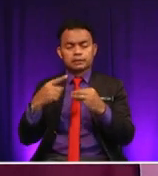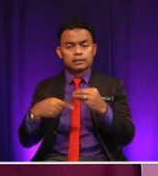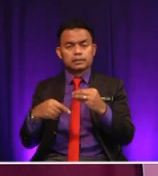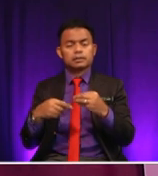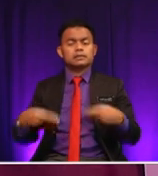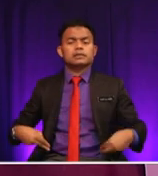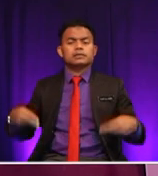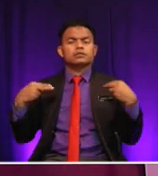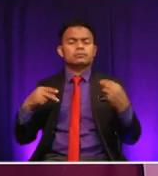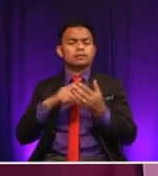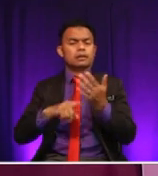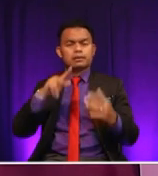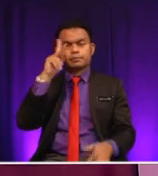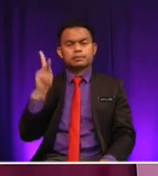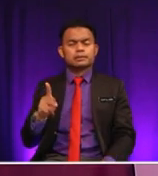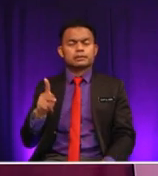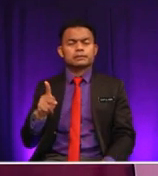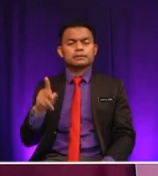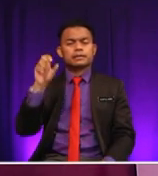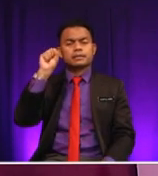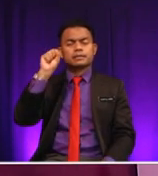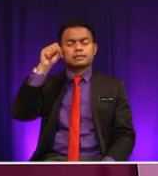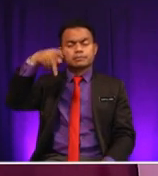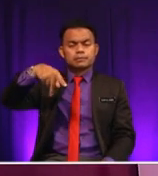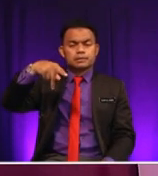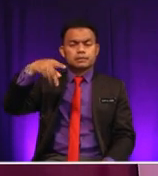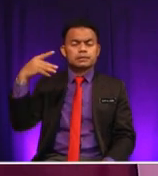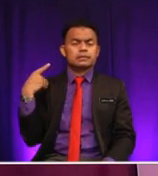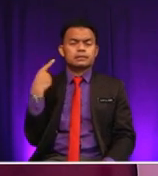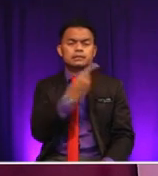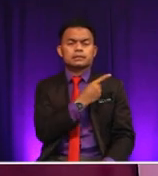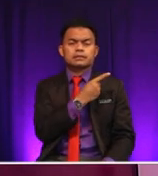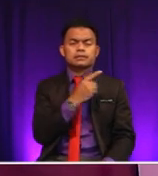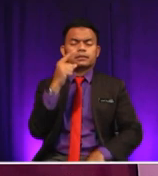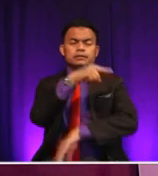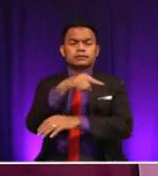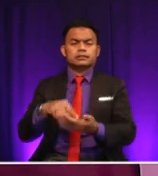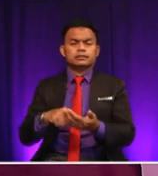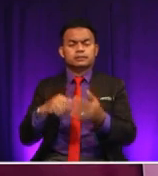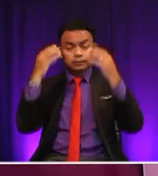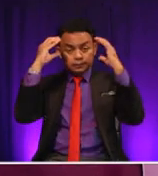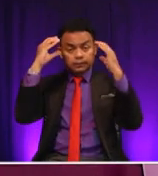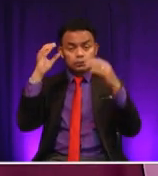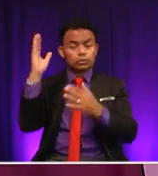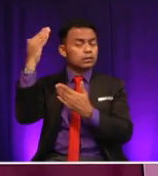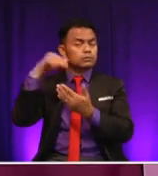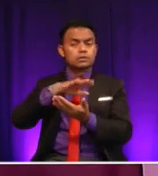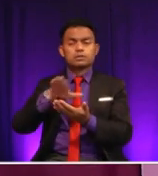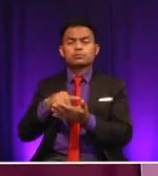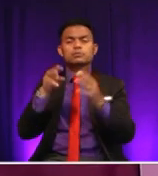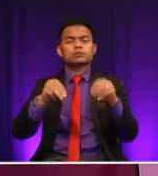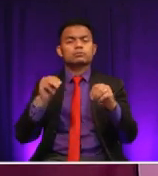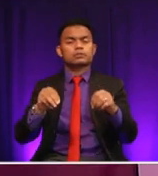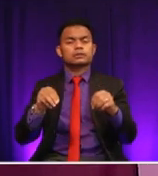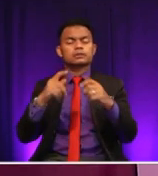kandungan serta standar pembelajaran kita pagi ini Oke jadi saya mengharapkan agar semua murid-murid saya telah